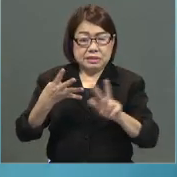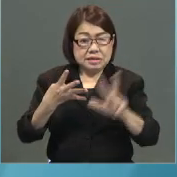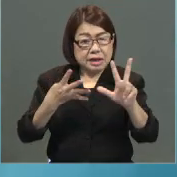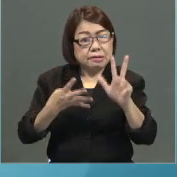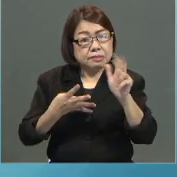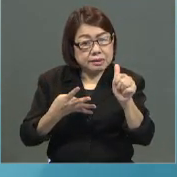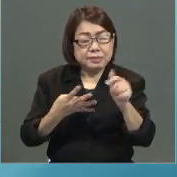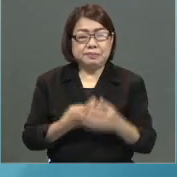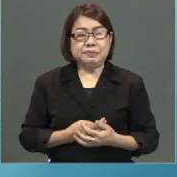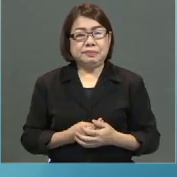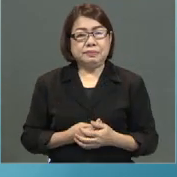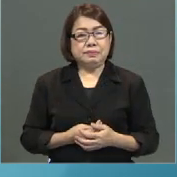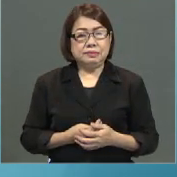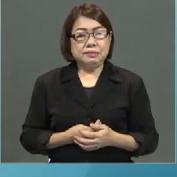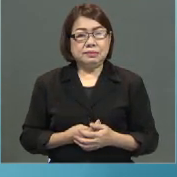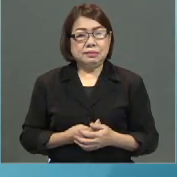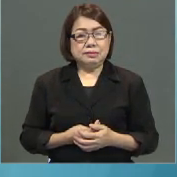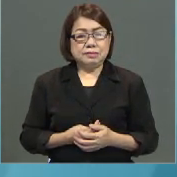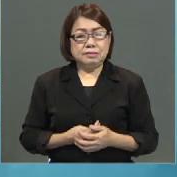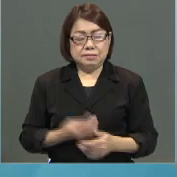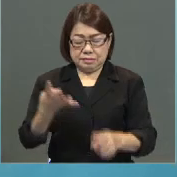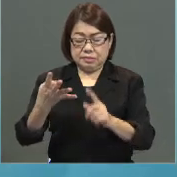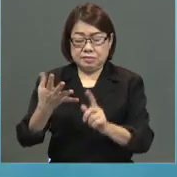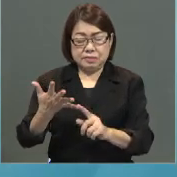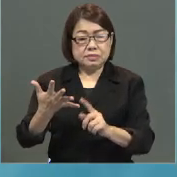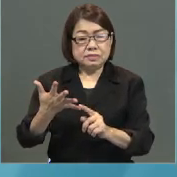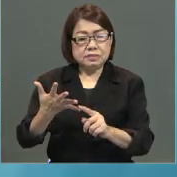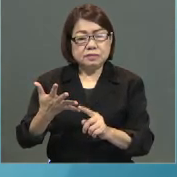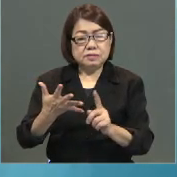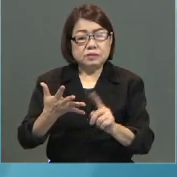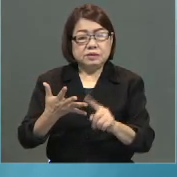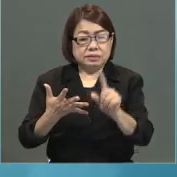มีอาการบังคับใช้มาตรการนี้นะครับในระยะ 3นี้4 29